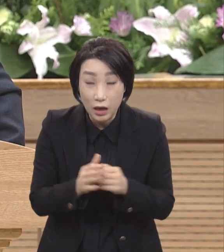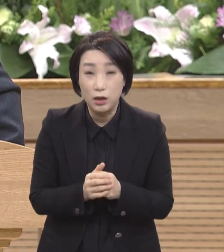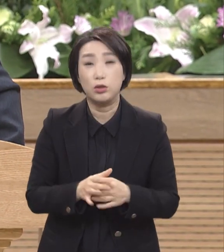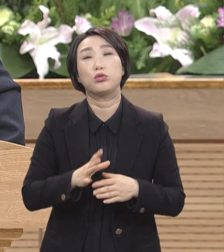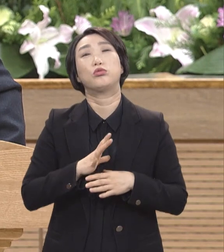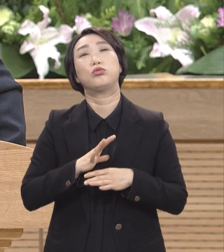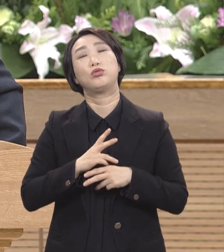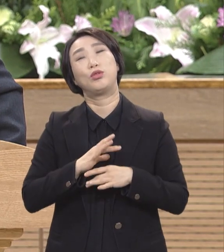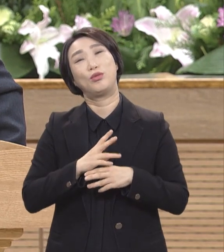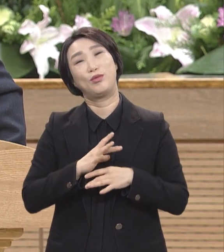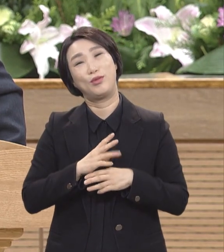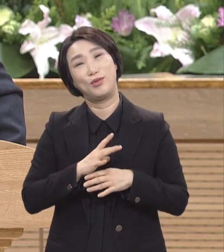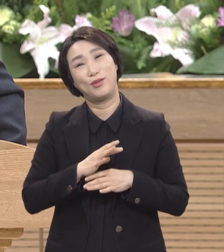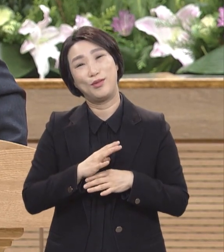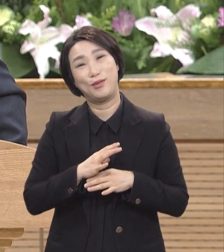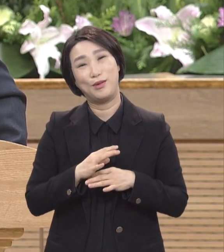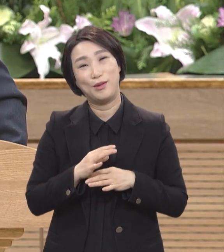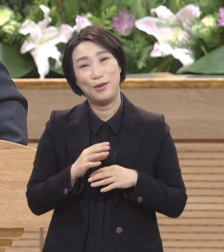두려운 일이요.